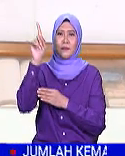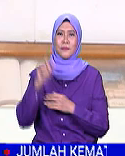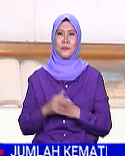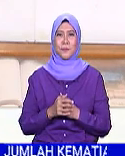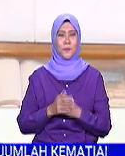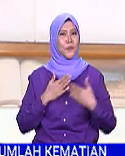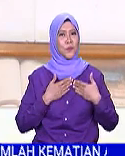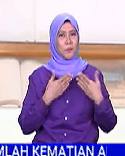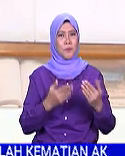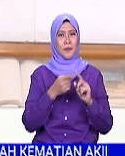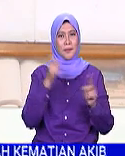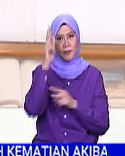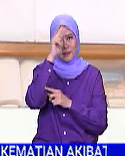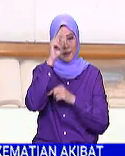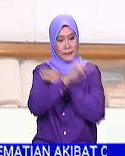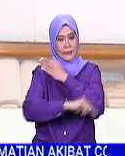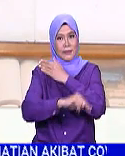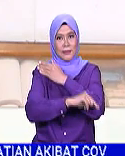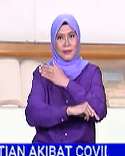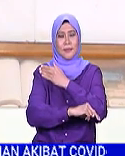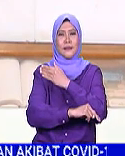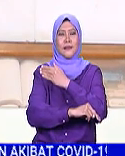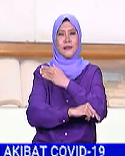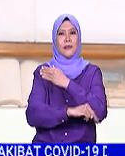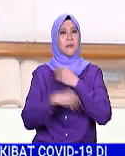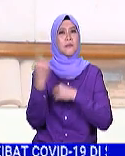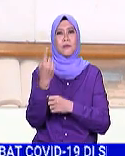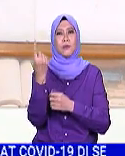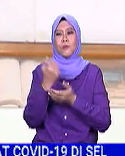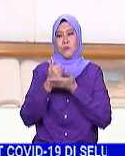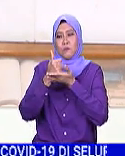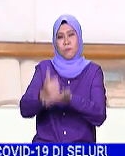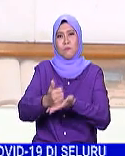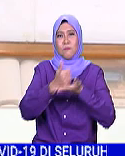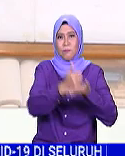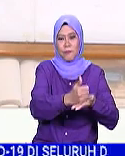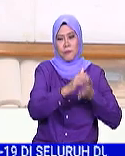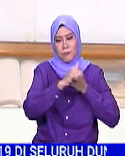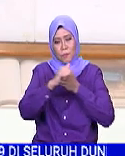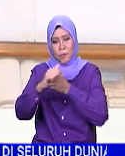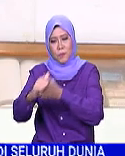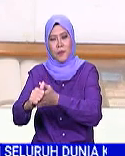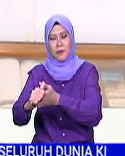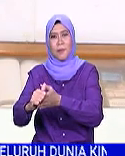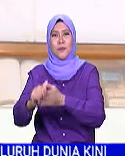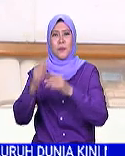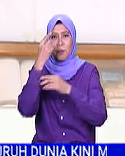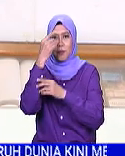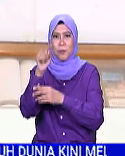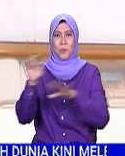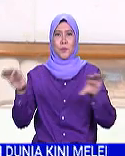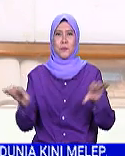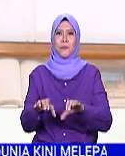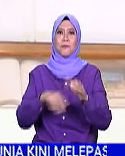ini karena kami Manado pada wajah Negeri ya sentiasa memberikan bantuan dan panduan pergi ke untuk melaksanakan